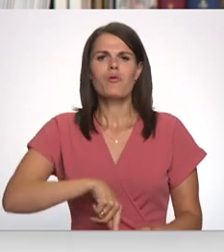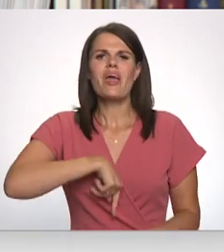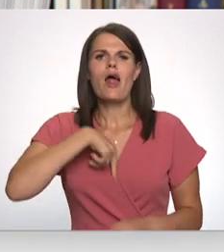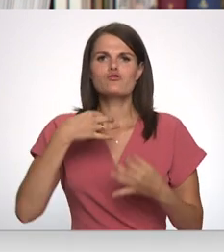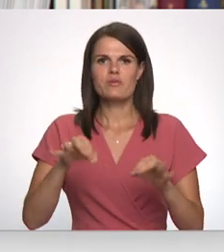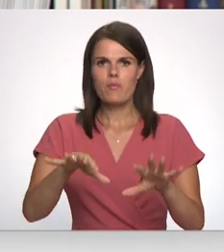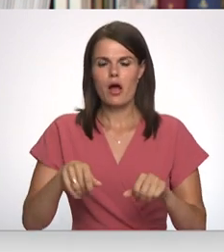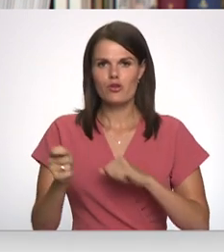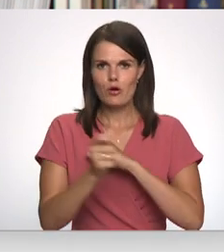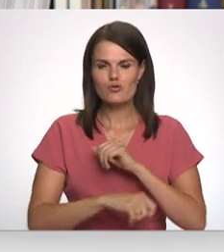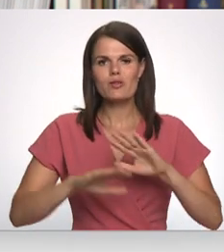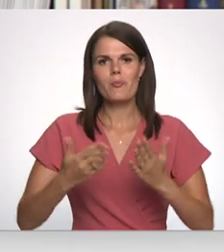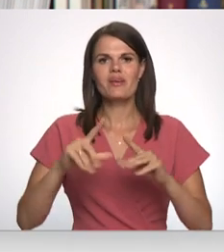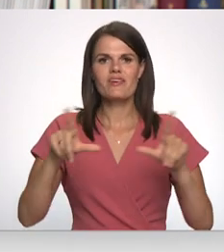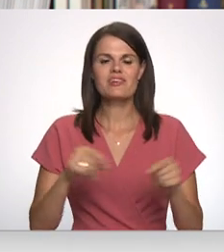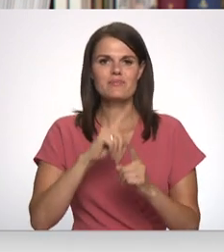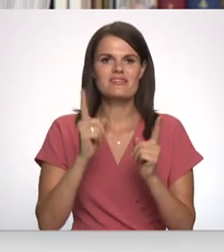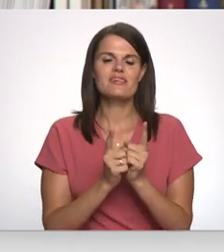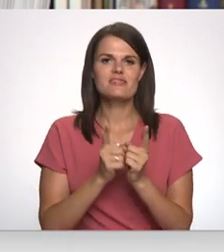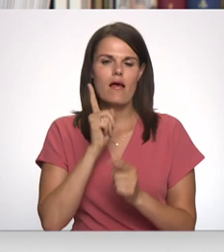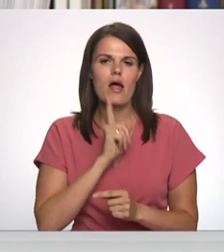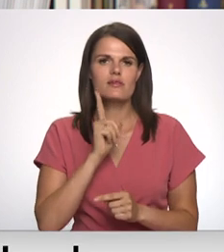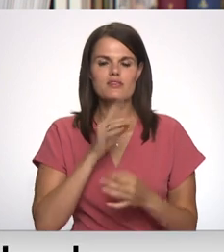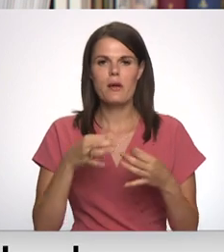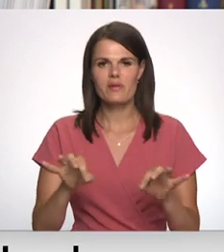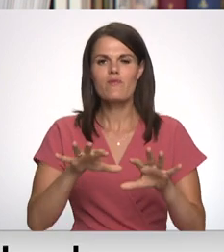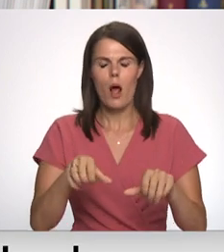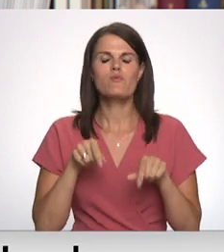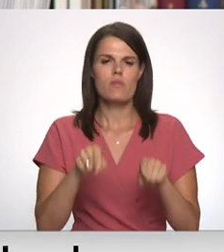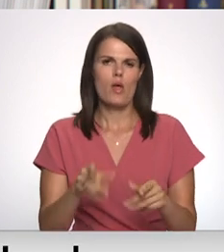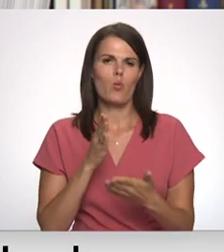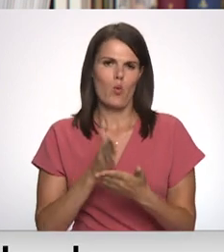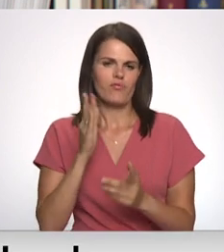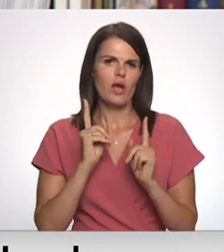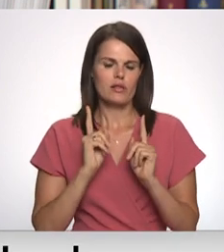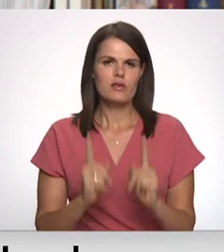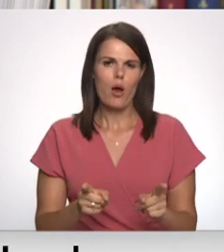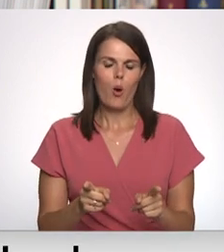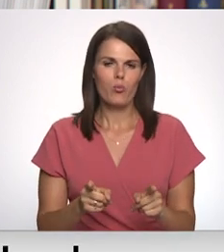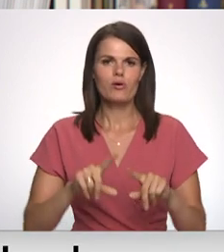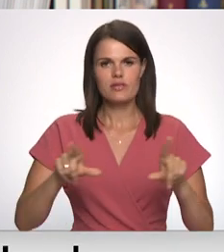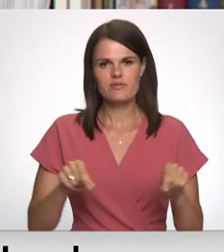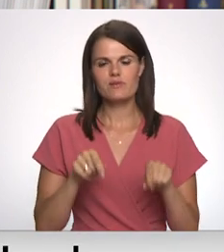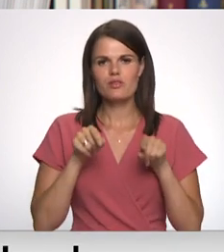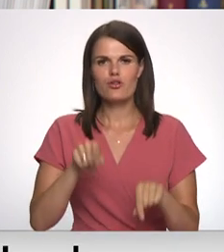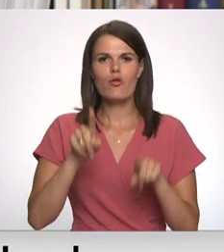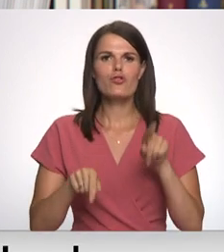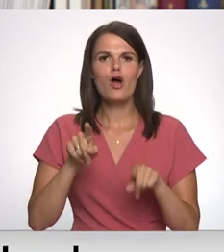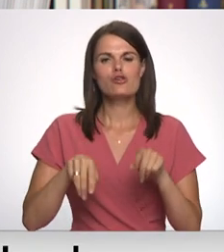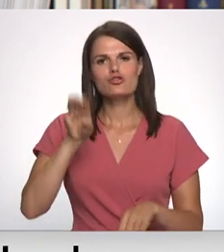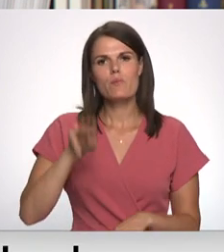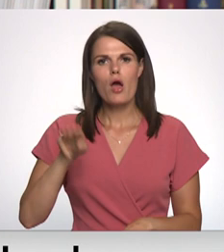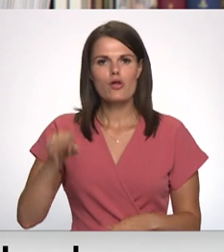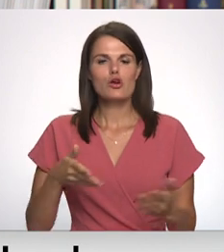bet vismaz īstlaicīgai brīvs atņemšanai tai noteikti būtu jābūt. Vismaz tie ir šie daži mēneši,